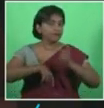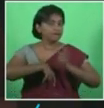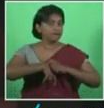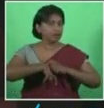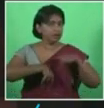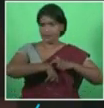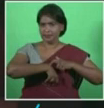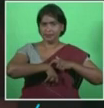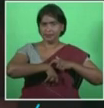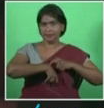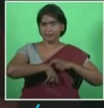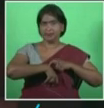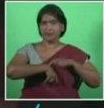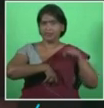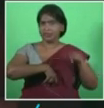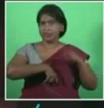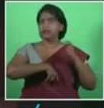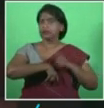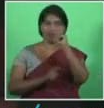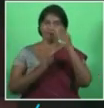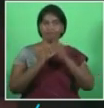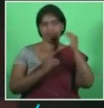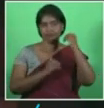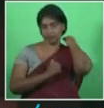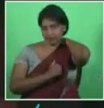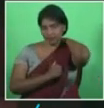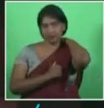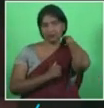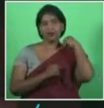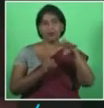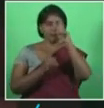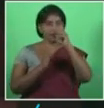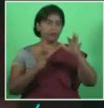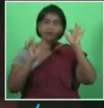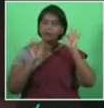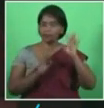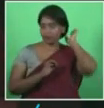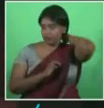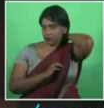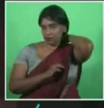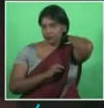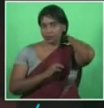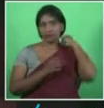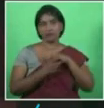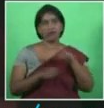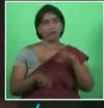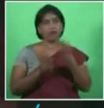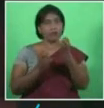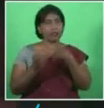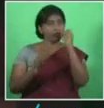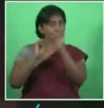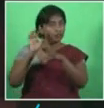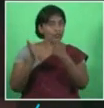මේ ටයිමින් එක. මේ ටයිමින් එක ගැනයි මේ ප්‍රශ්නේ තියෙන්නේ. එතකොට මාසෙකින් කල් දමන්න නැතුව මේක මේ අපතන්පත්